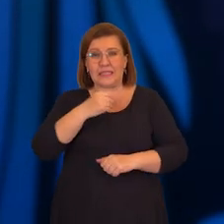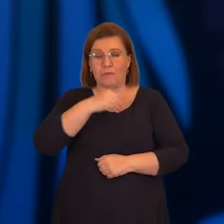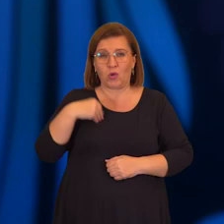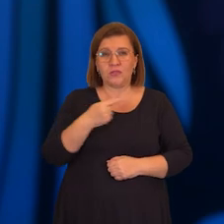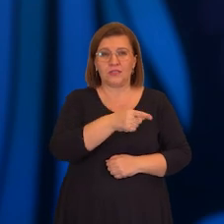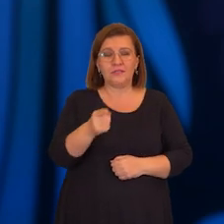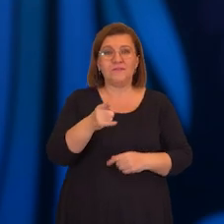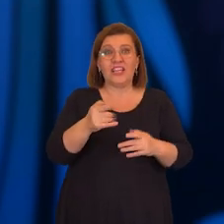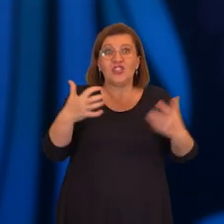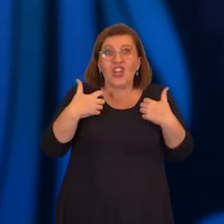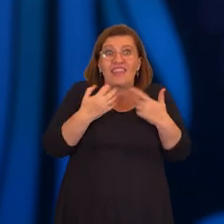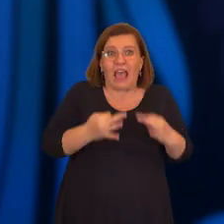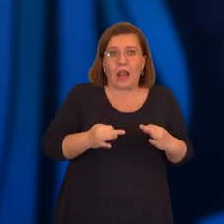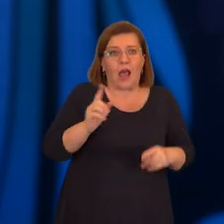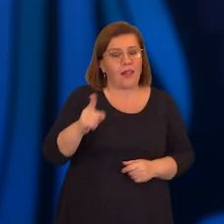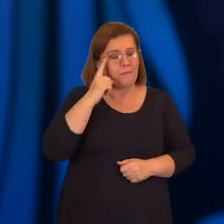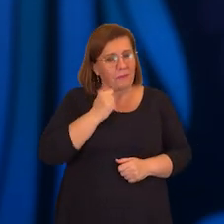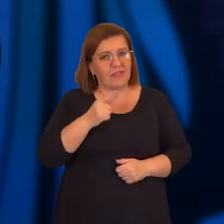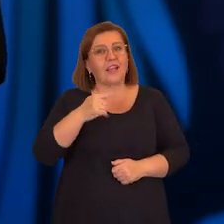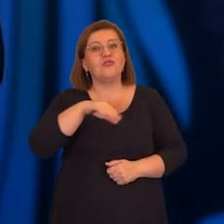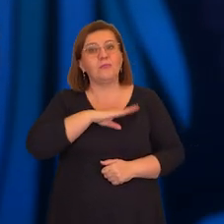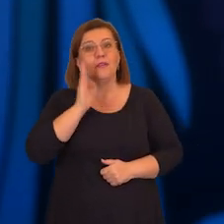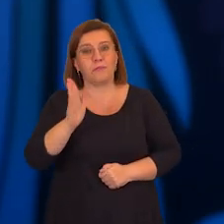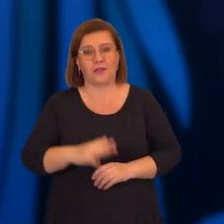Pamiętajcie o śmierci, bo to ona